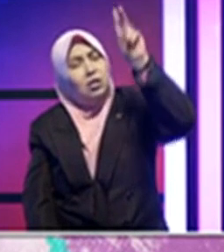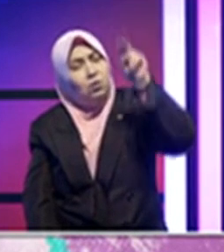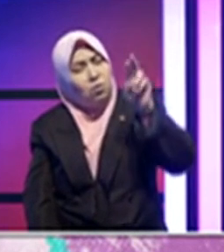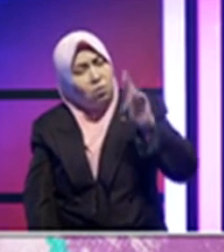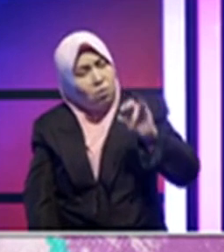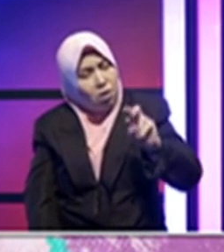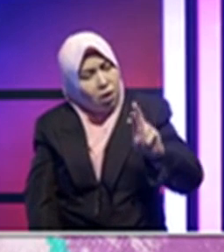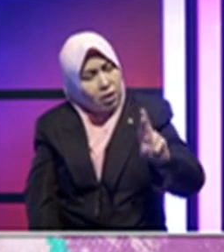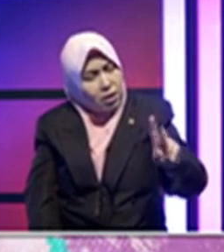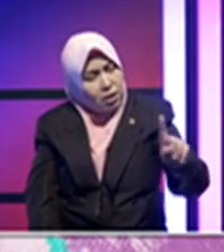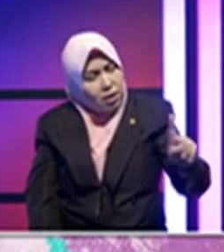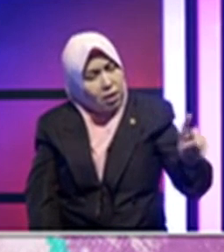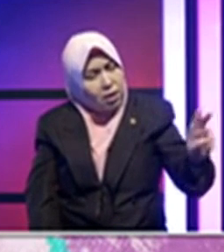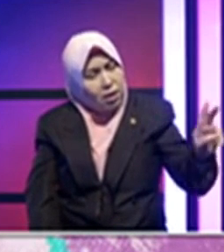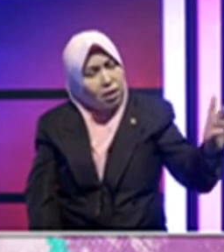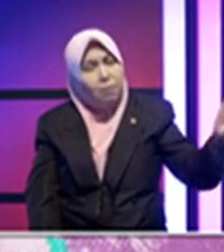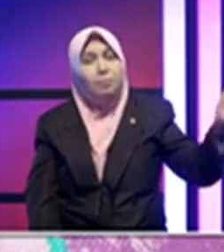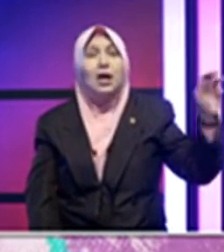Bismillahirrahmanirrahim.